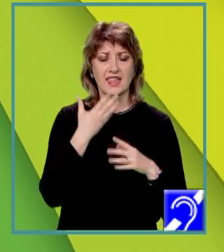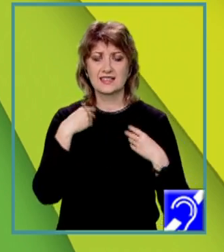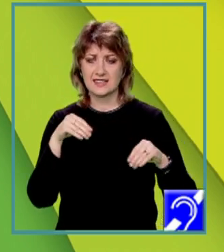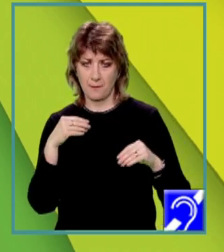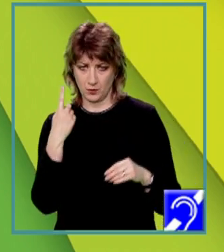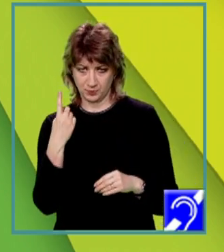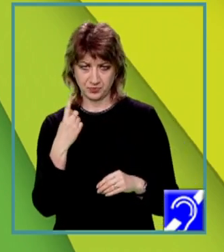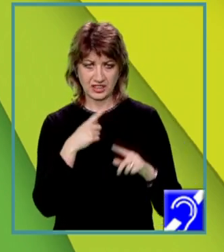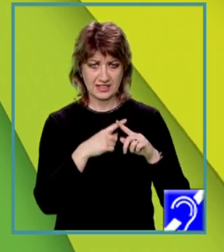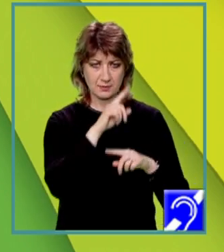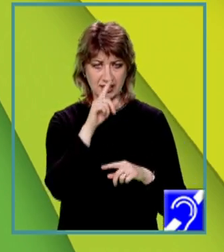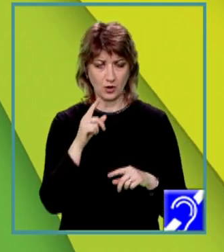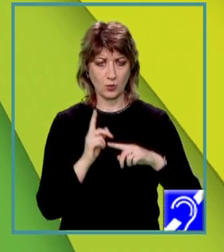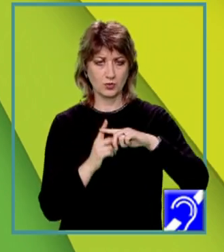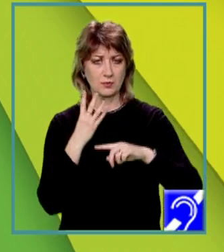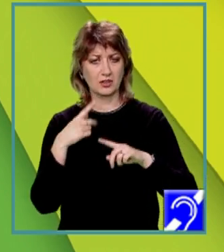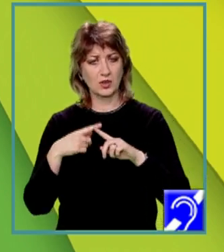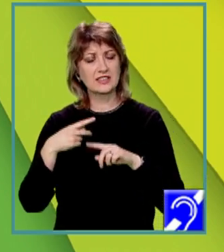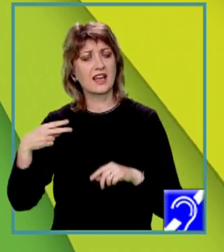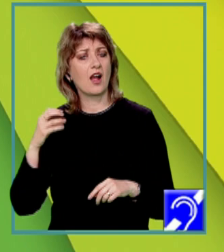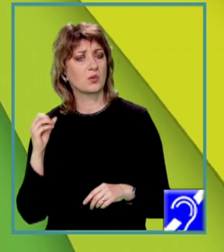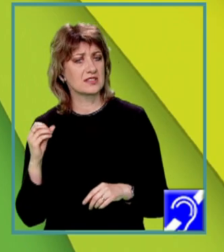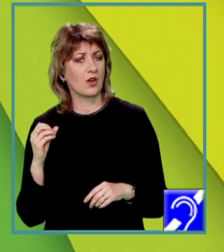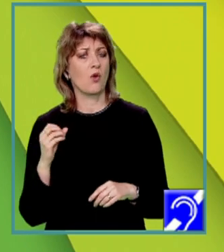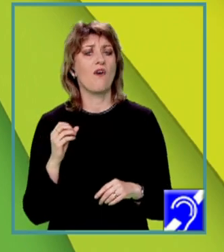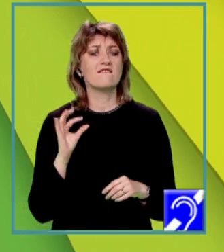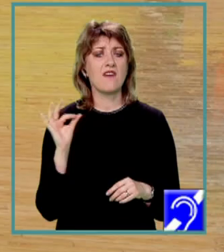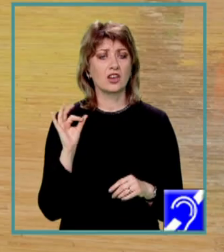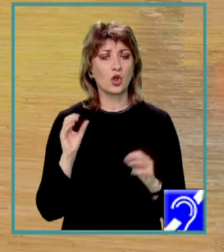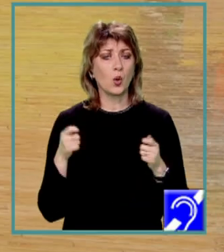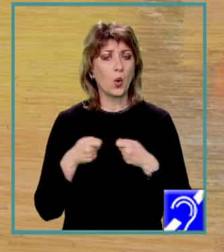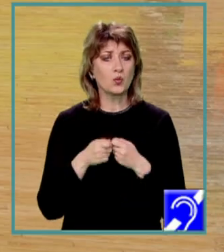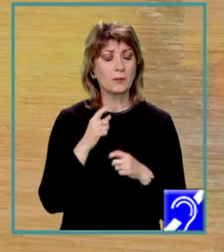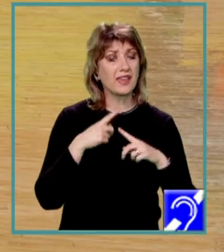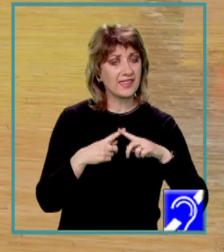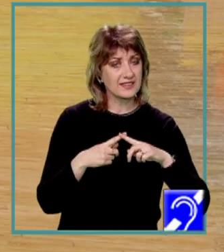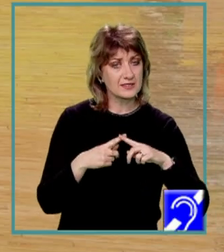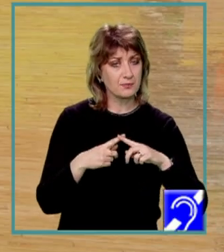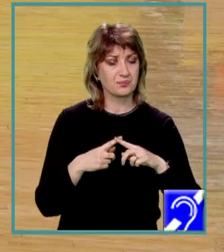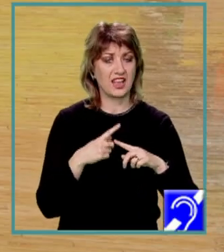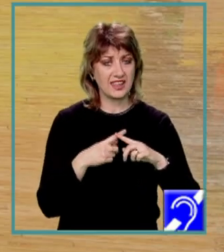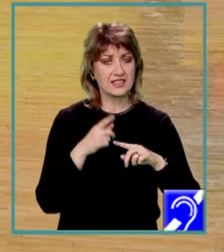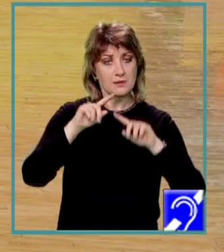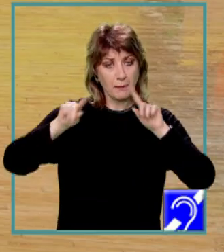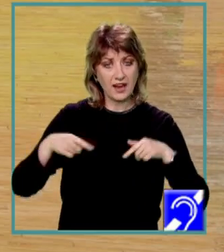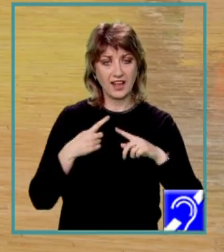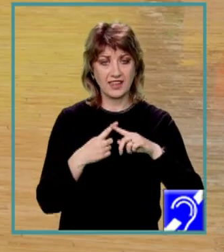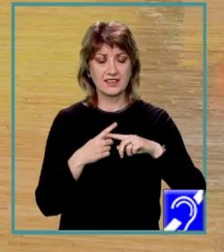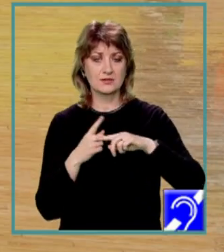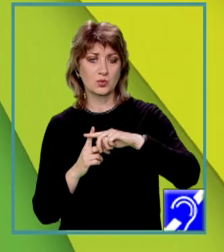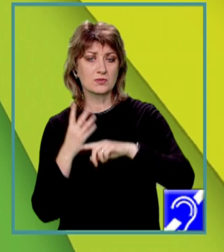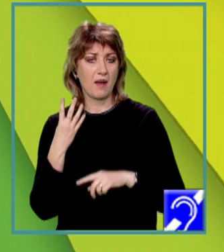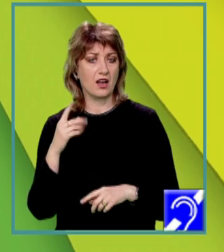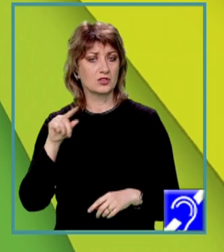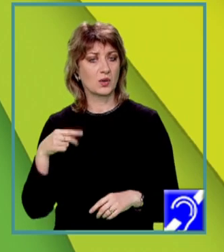este x pătrat plus 4 x este egal cu zero de un factor comun pe x PSI nem x pe lângă x plus patru este egal cu